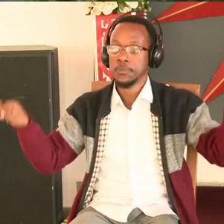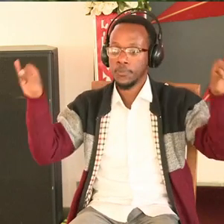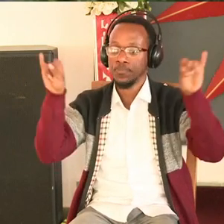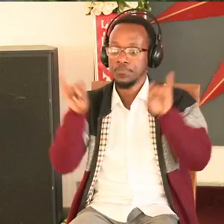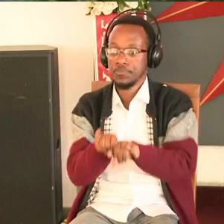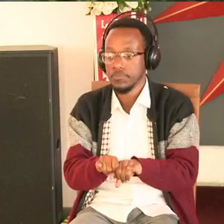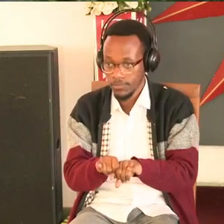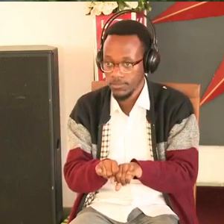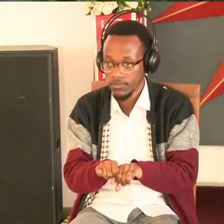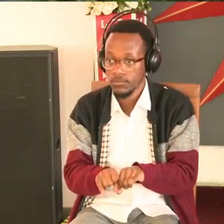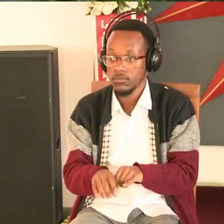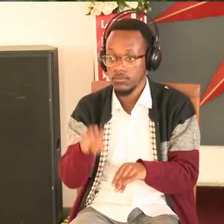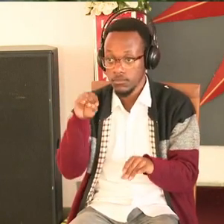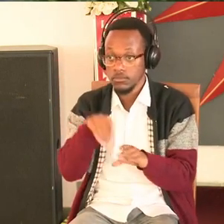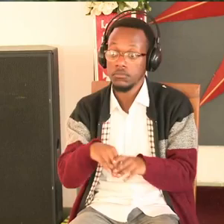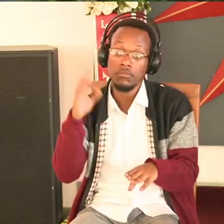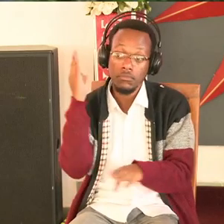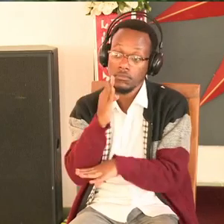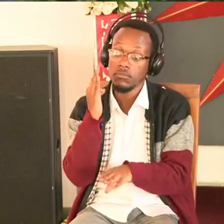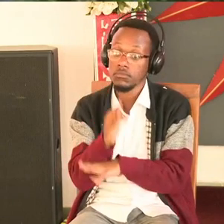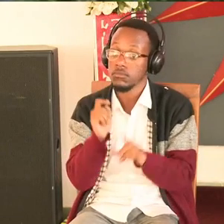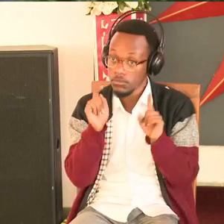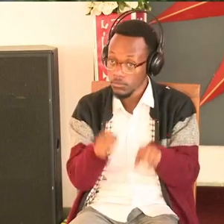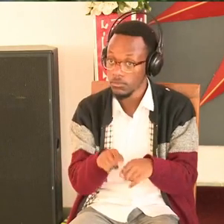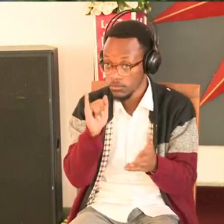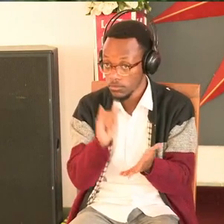rwose muri iki kibwirizwa cyacu,